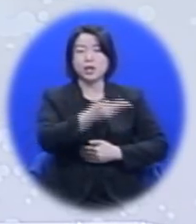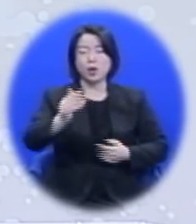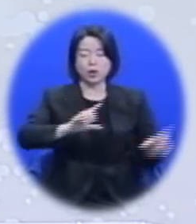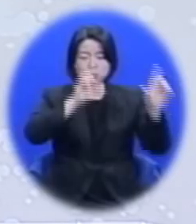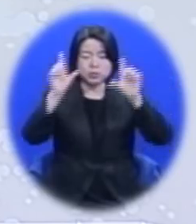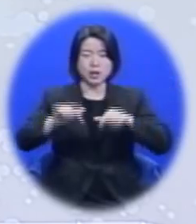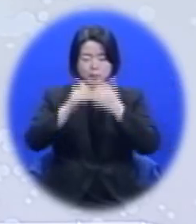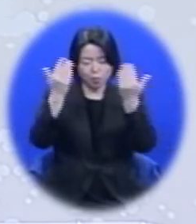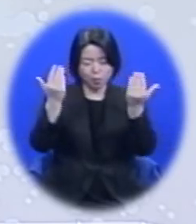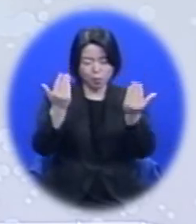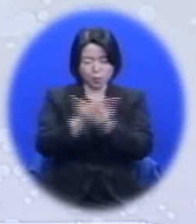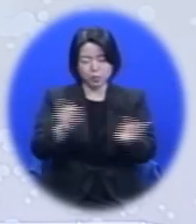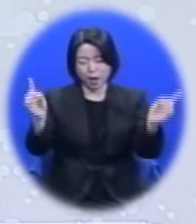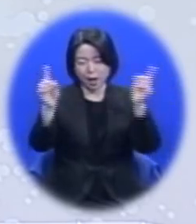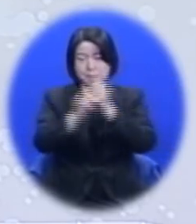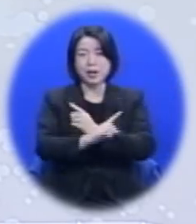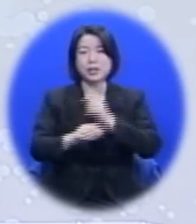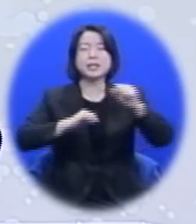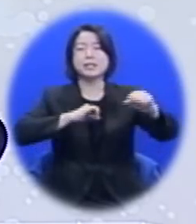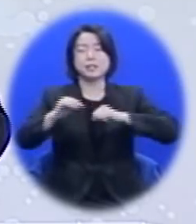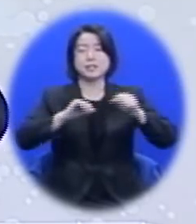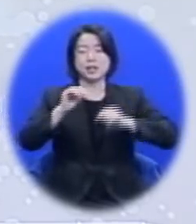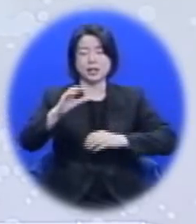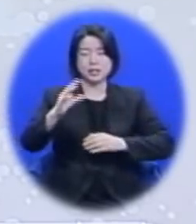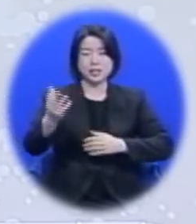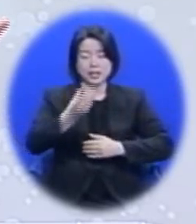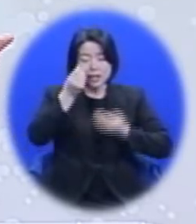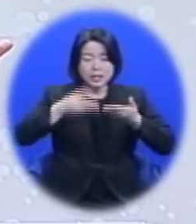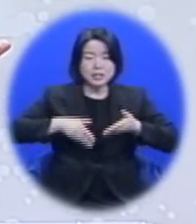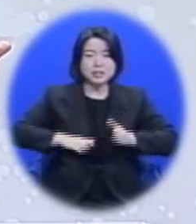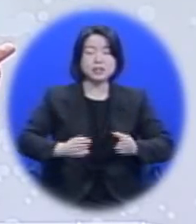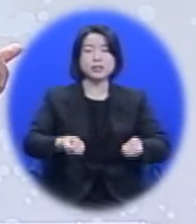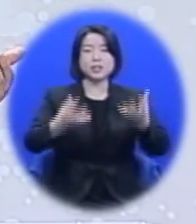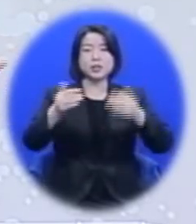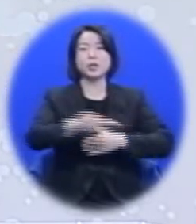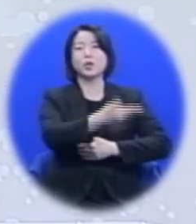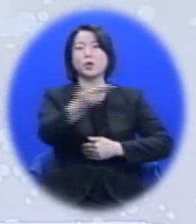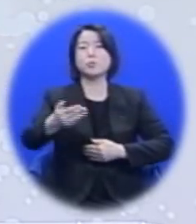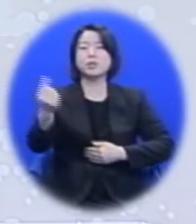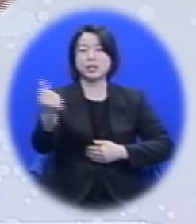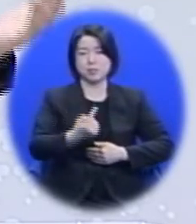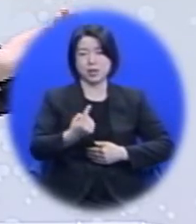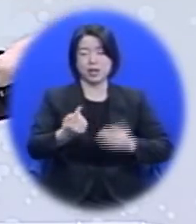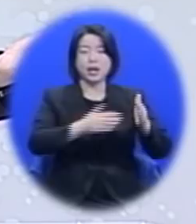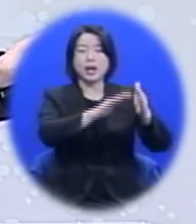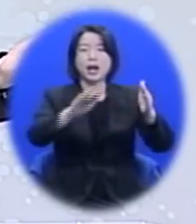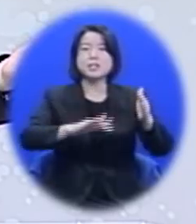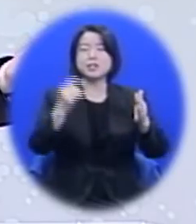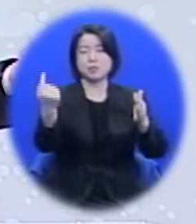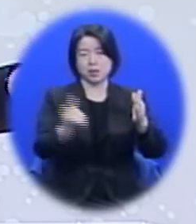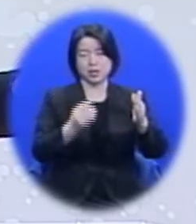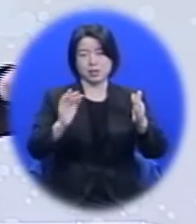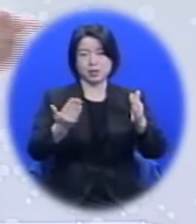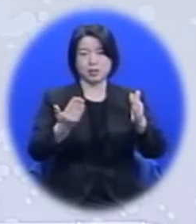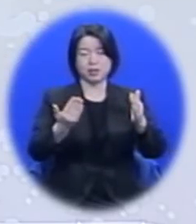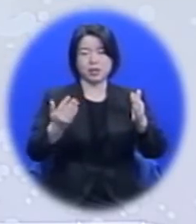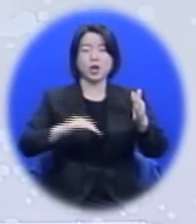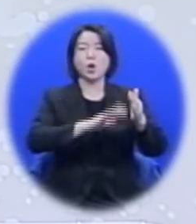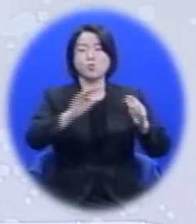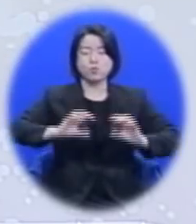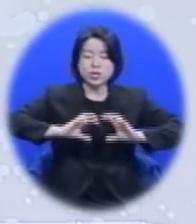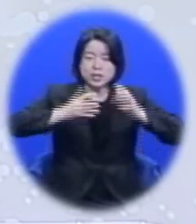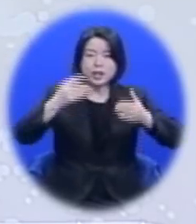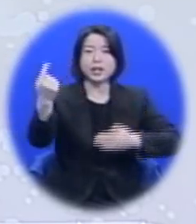전체가 뒤바꿔지는 역사가 이 성탄절에 여러분에게 임하게 되기를, 여러분의 가정에 임하게 되기를, 우리